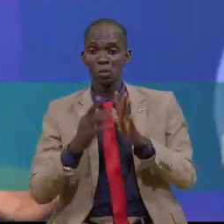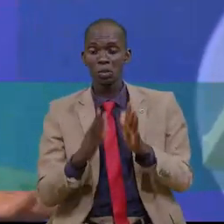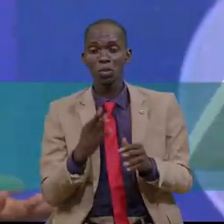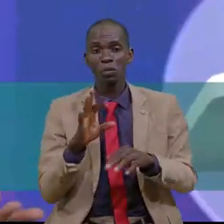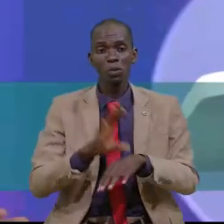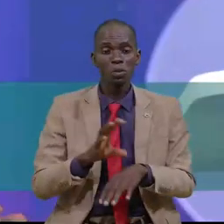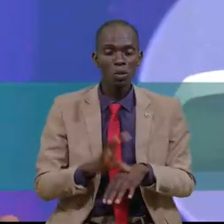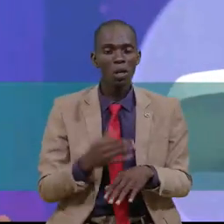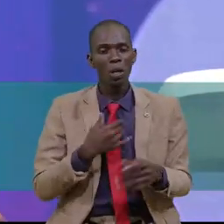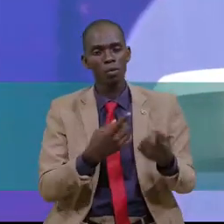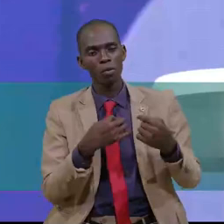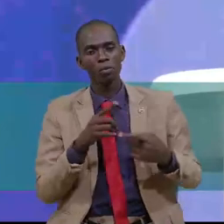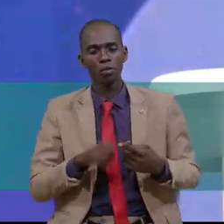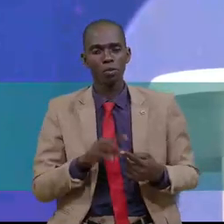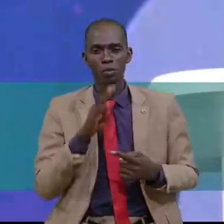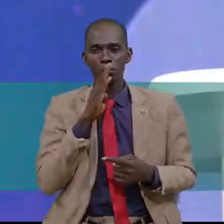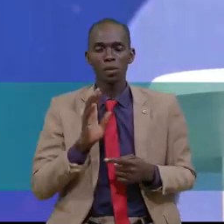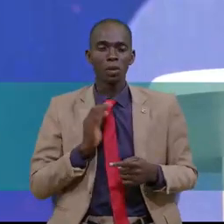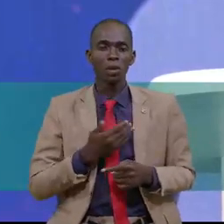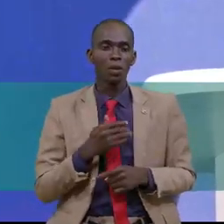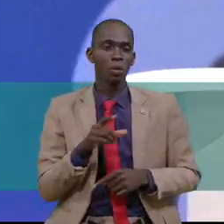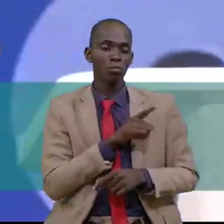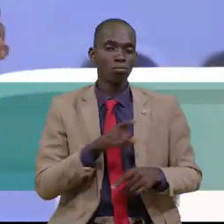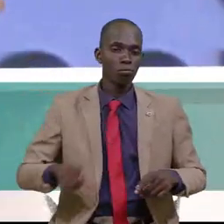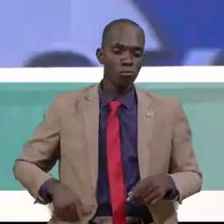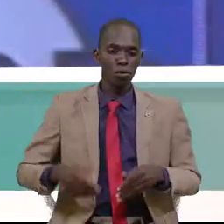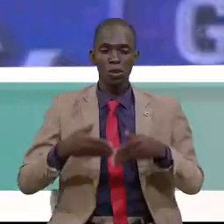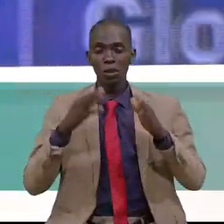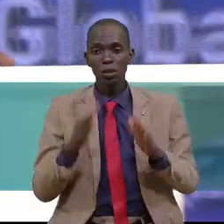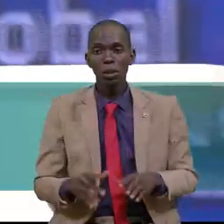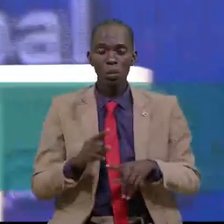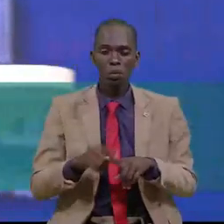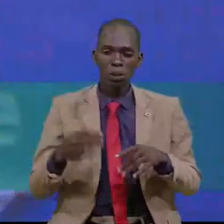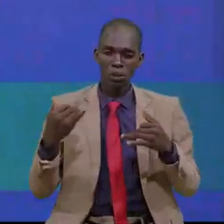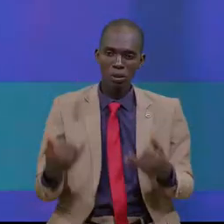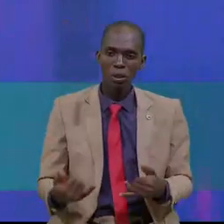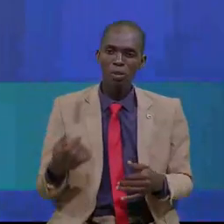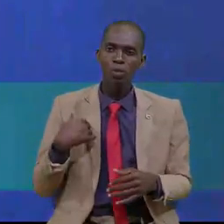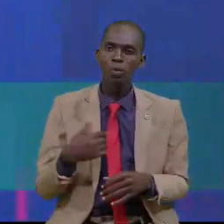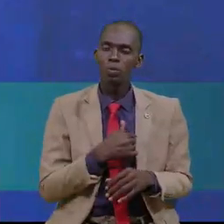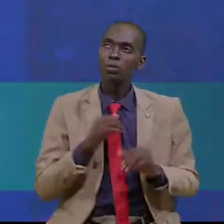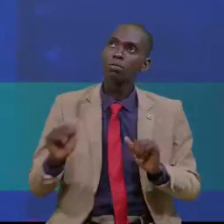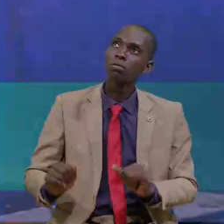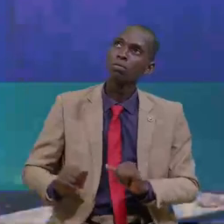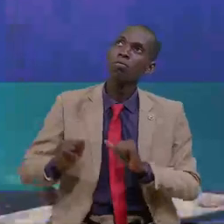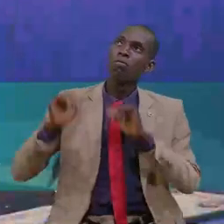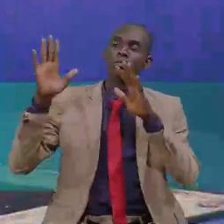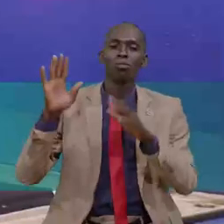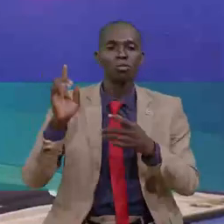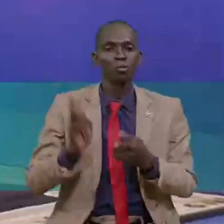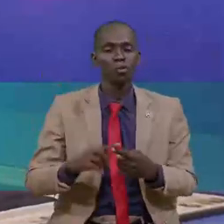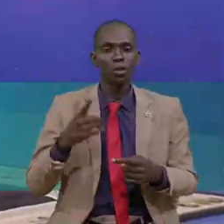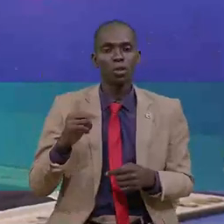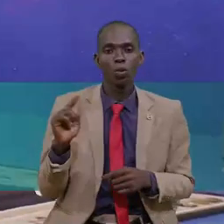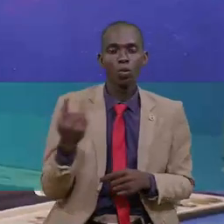nos maîtres. Maintenant, nous nous abandonnons à toi, Seigneur, comme le seul Seigneur. Et quand vous le faites, ce qu'il a